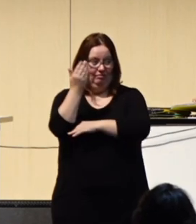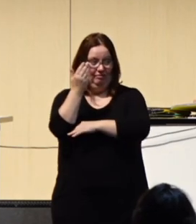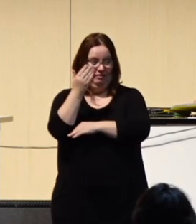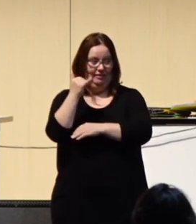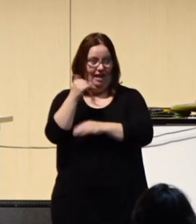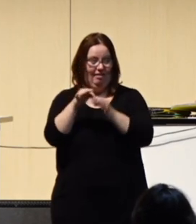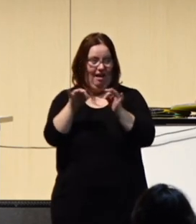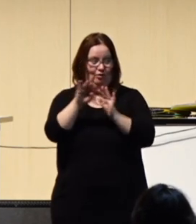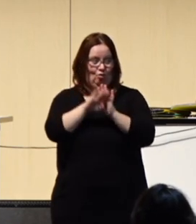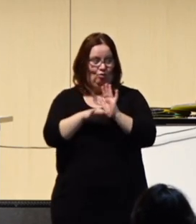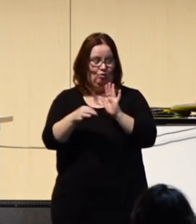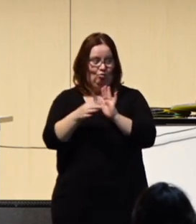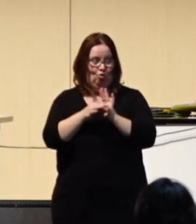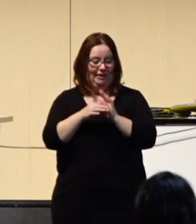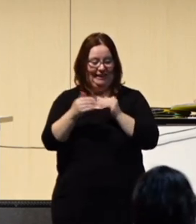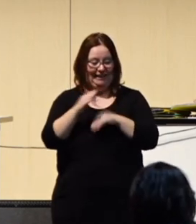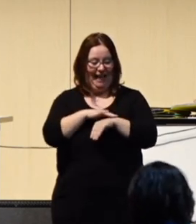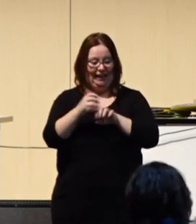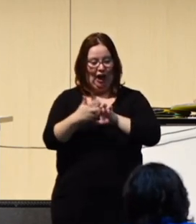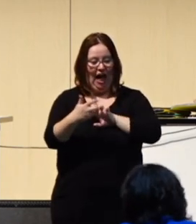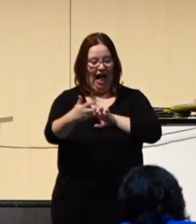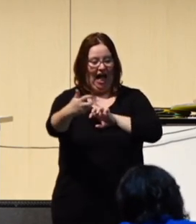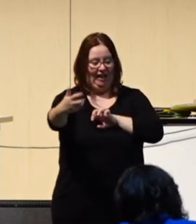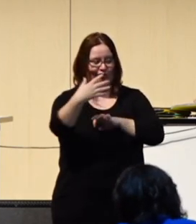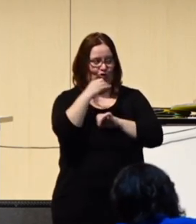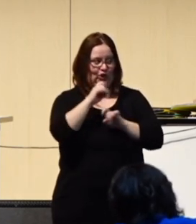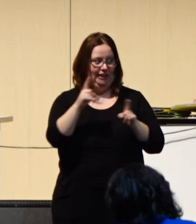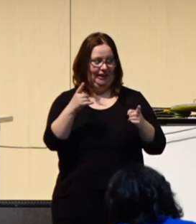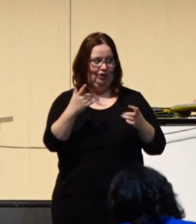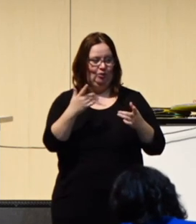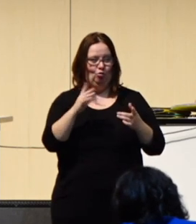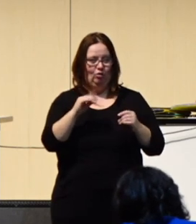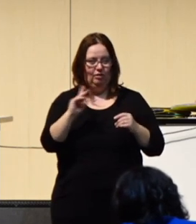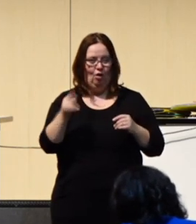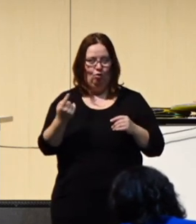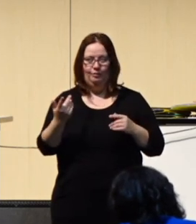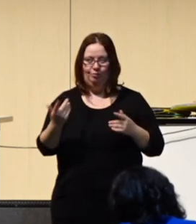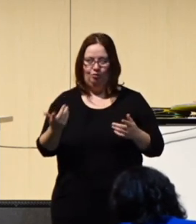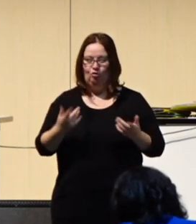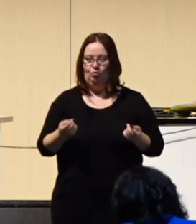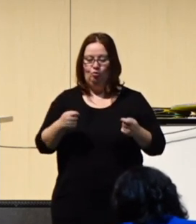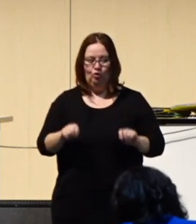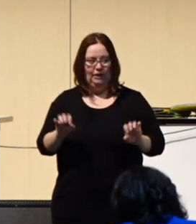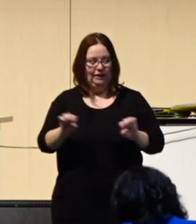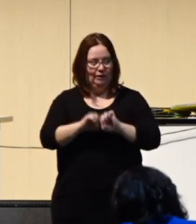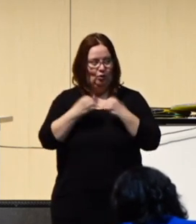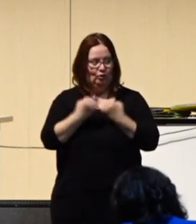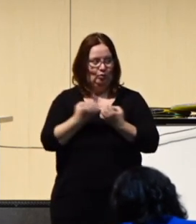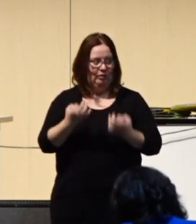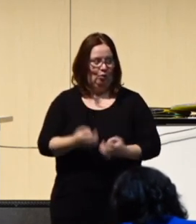die Tagesordnung zeitlich nicht weiter überzustrapazieren, ohne dass wir in entsprechende Beschlusslagen